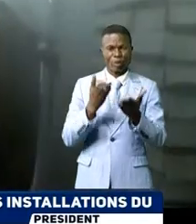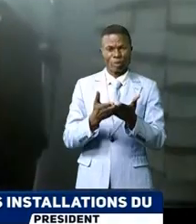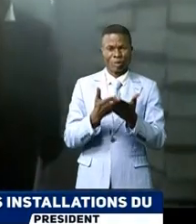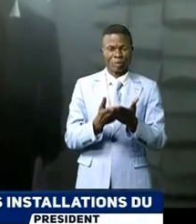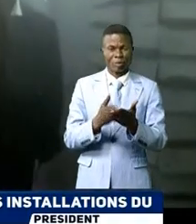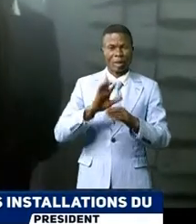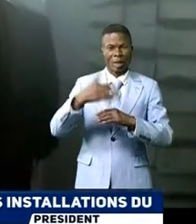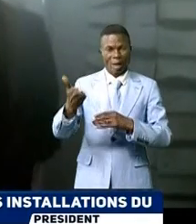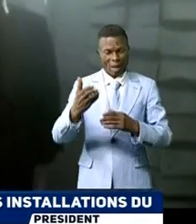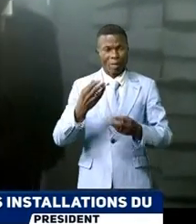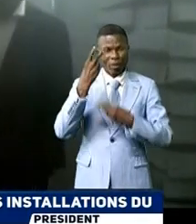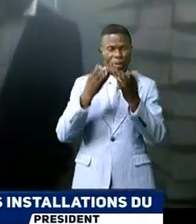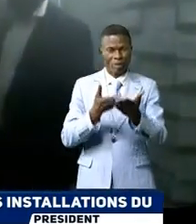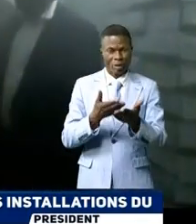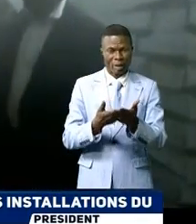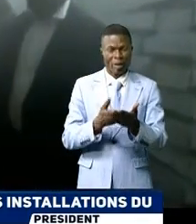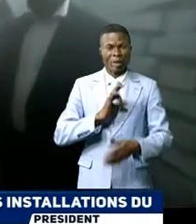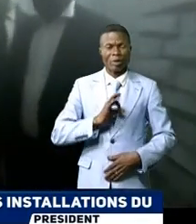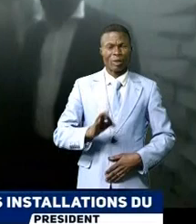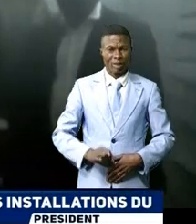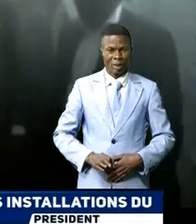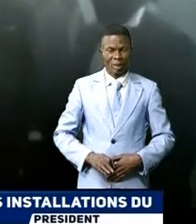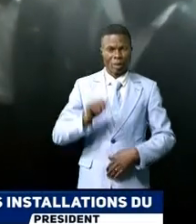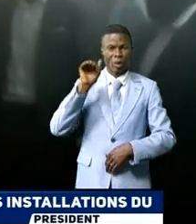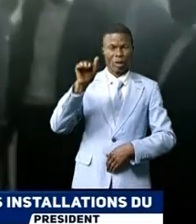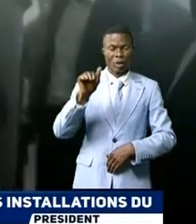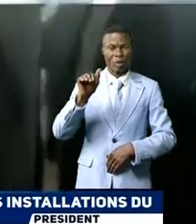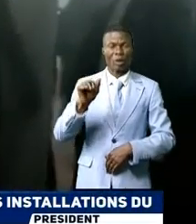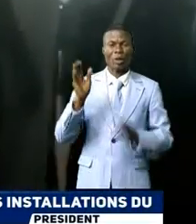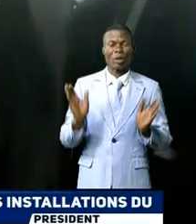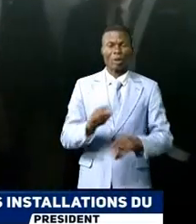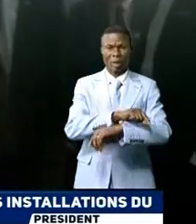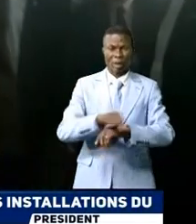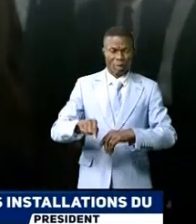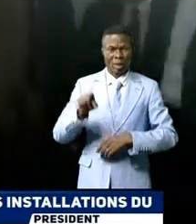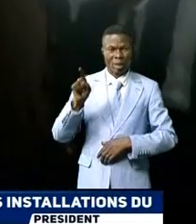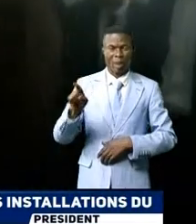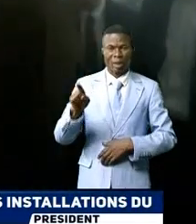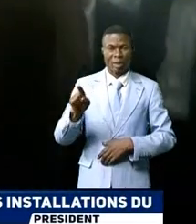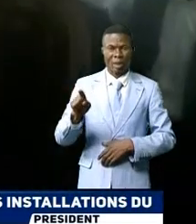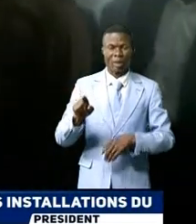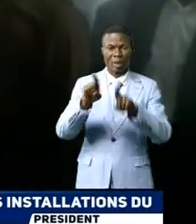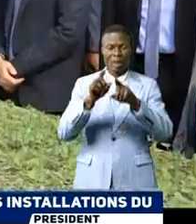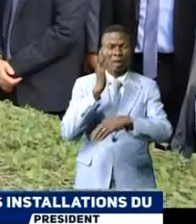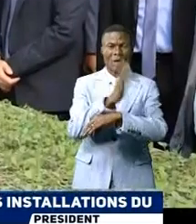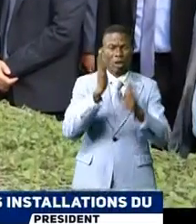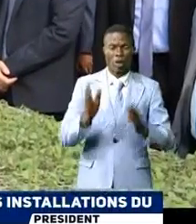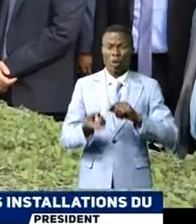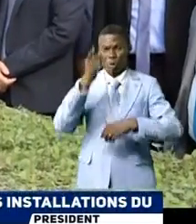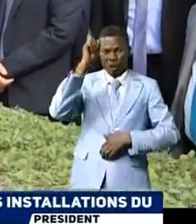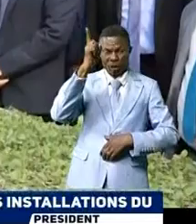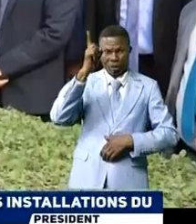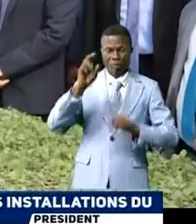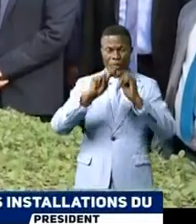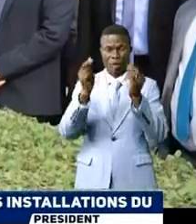Dans la suite du chef de l'État, il y avait son directeur de cabinet Glen Yembombouizia et le conseiller principal au